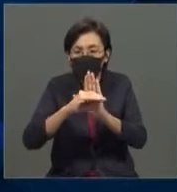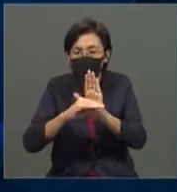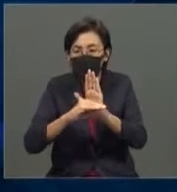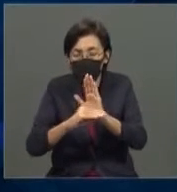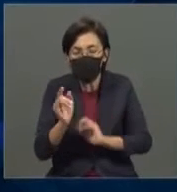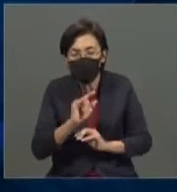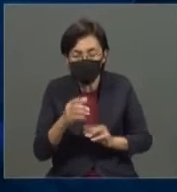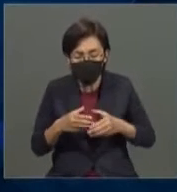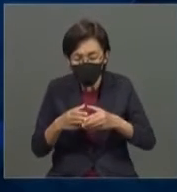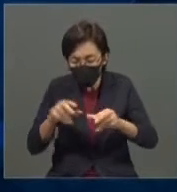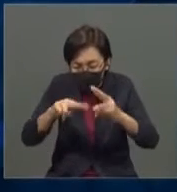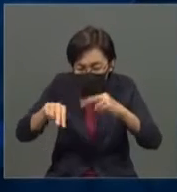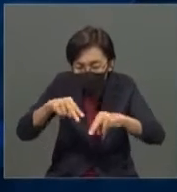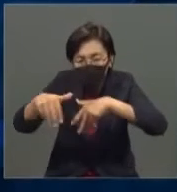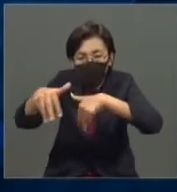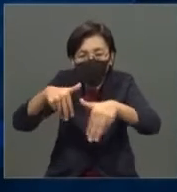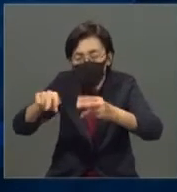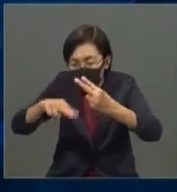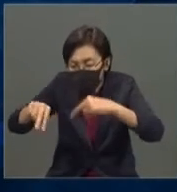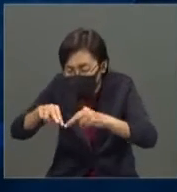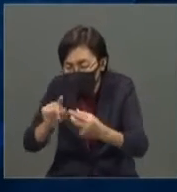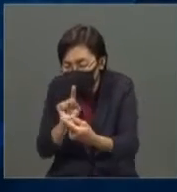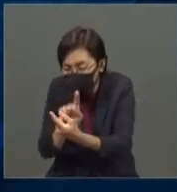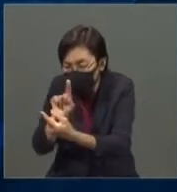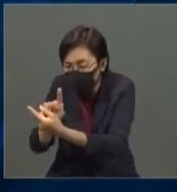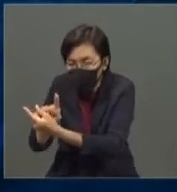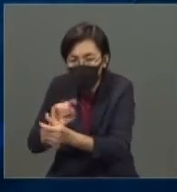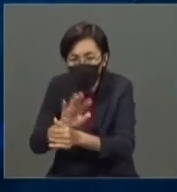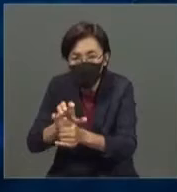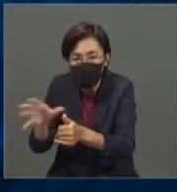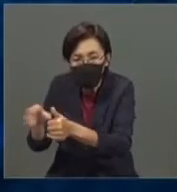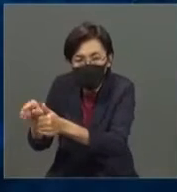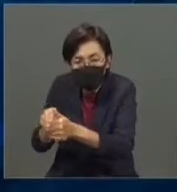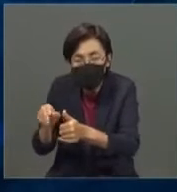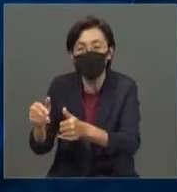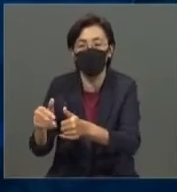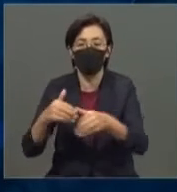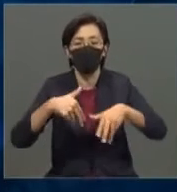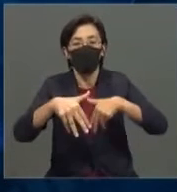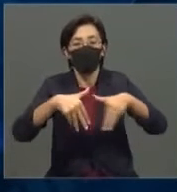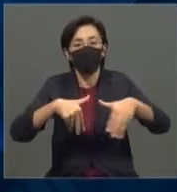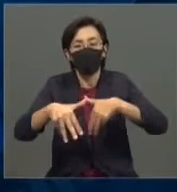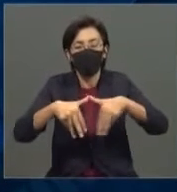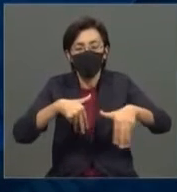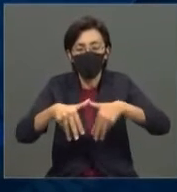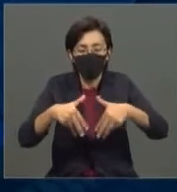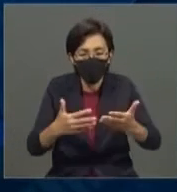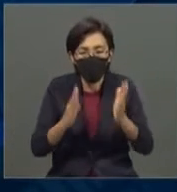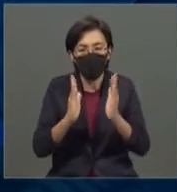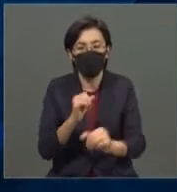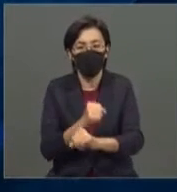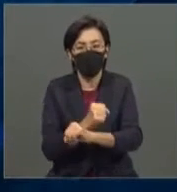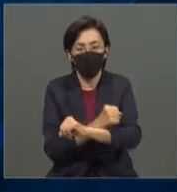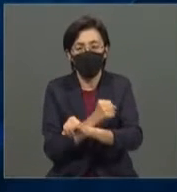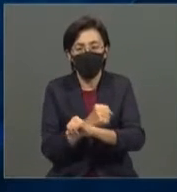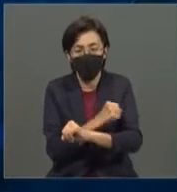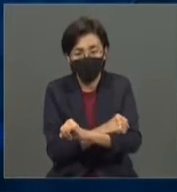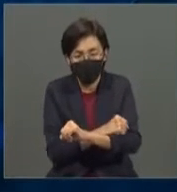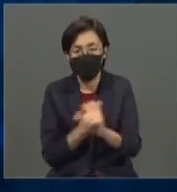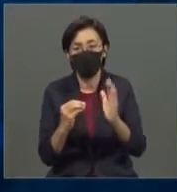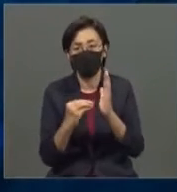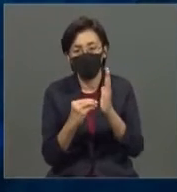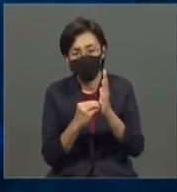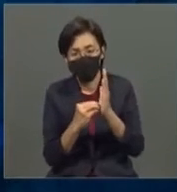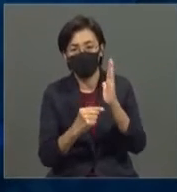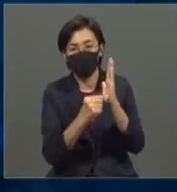ตรวจเชิงรุกนะครับซึ่งก็กลับเรียนว่าภาพของความเป็นอยู่ของพี่น้องประชาชนรวมถึงผู้ใช้แรงงานที่อยู่ในกรุงเทพมหาน